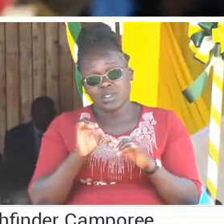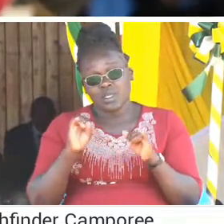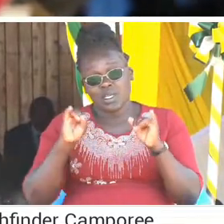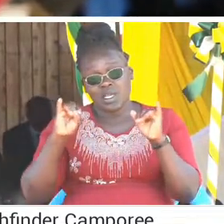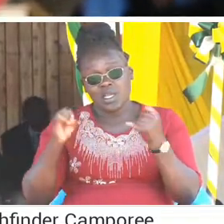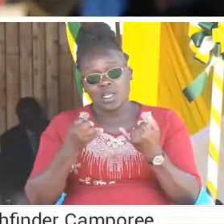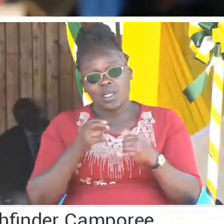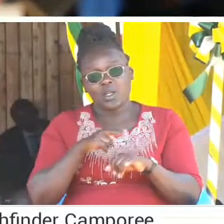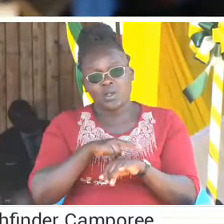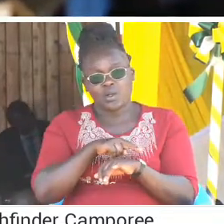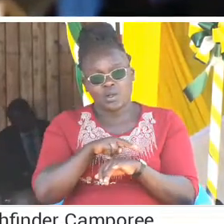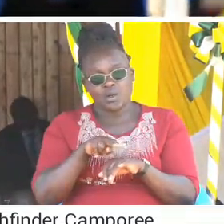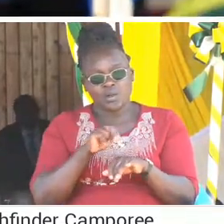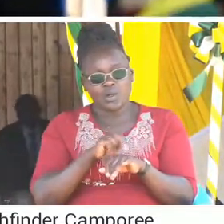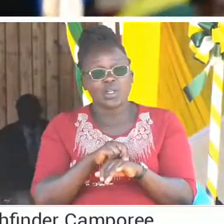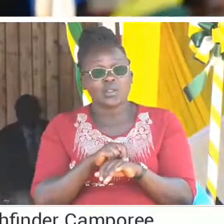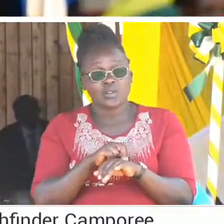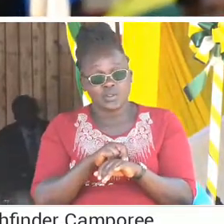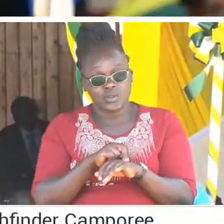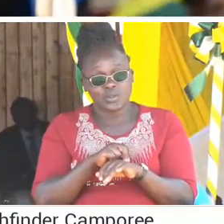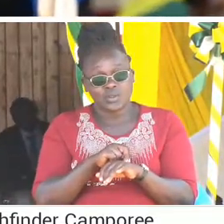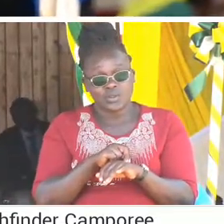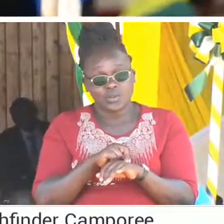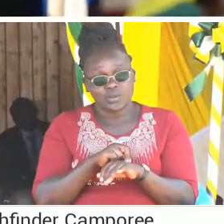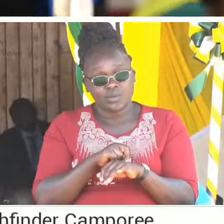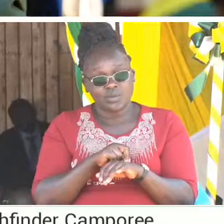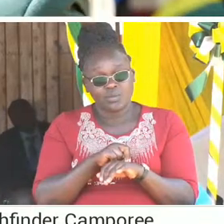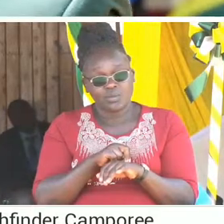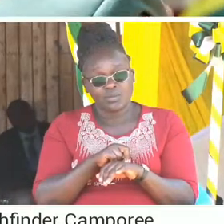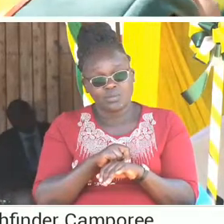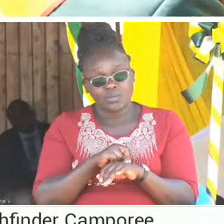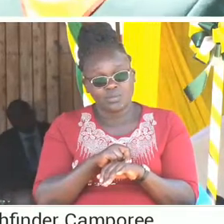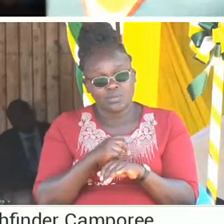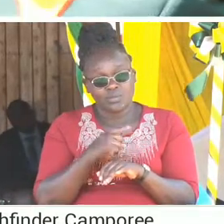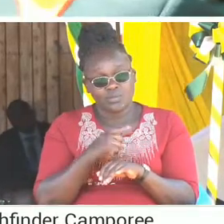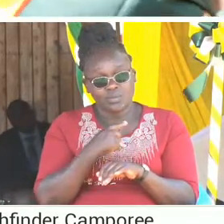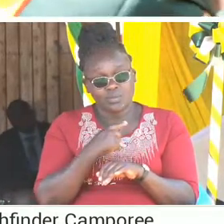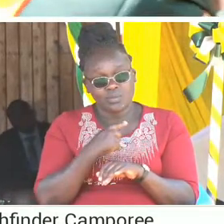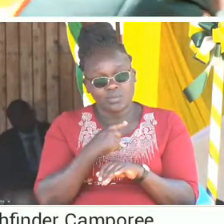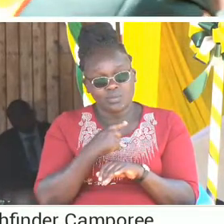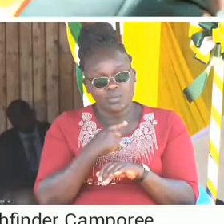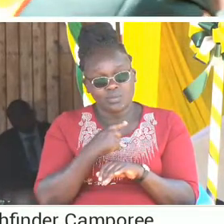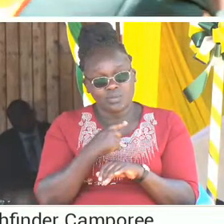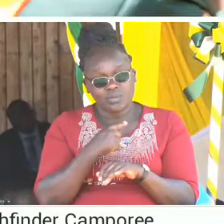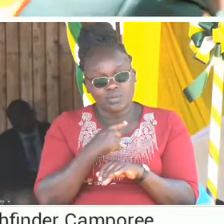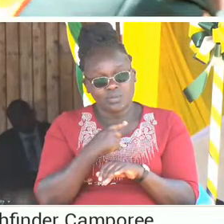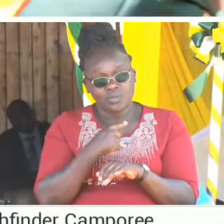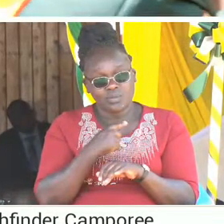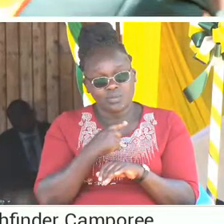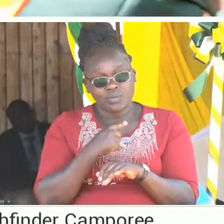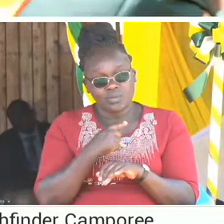tukaieleza kwa mapana. Nimeona niwadokeze wale ambao hamkuepo kwenye mikutano yetu, angalau muone ahadi.